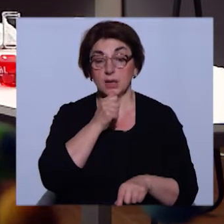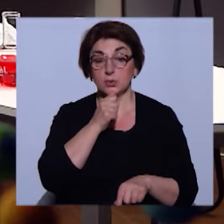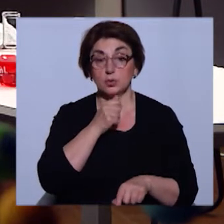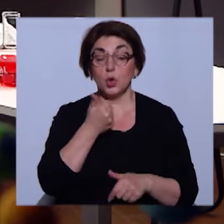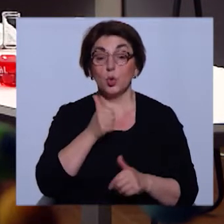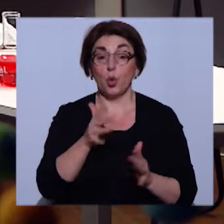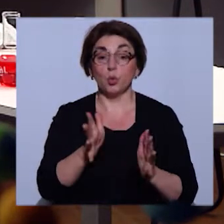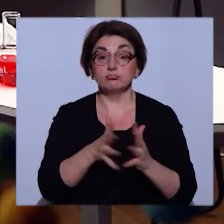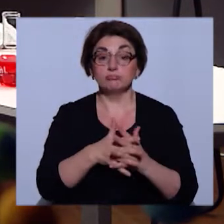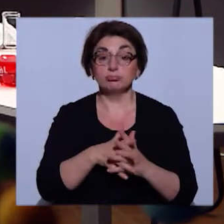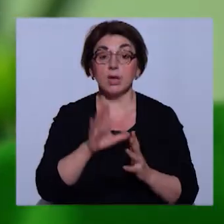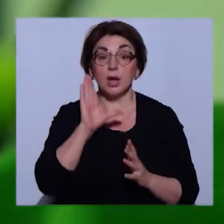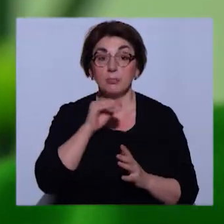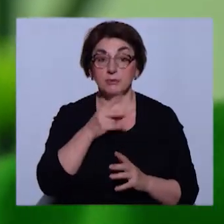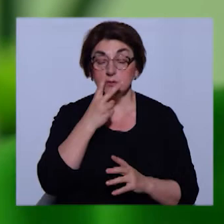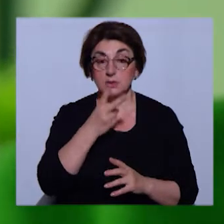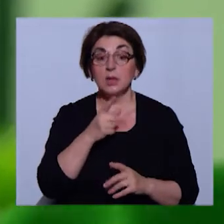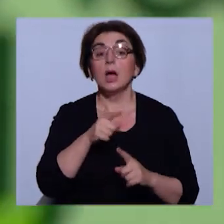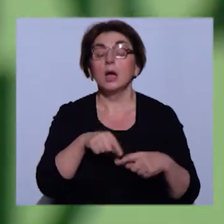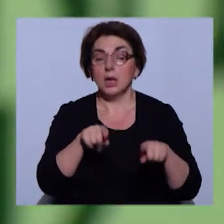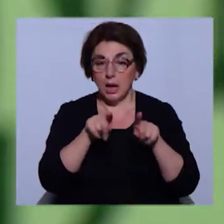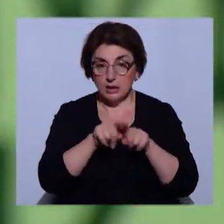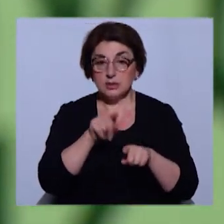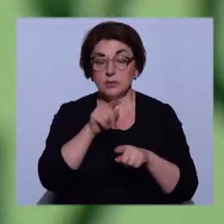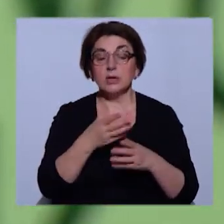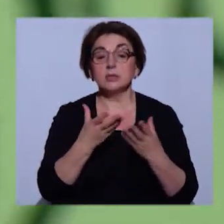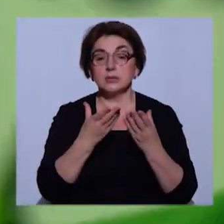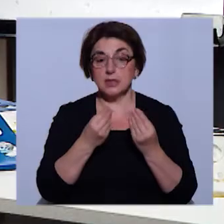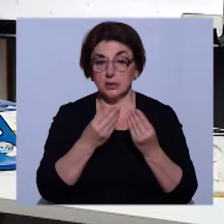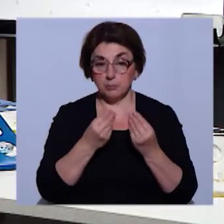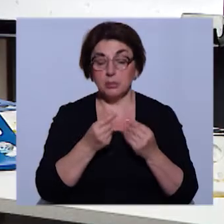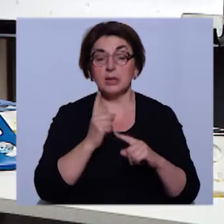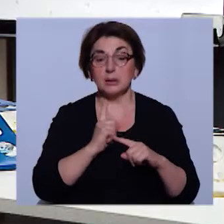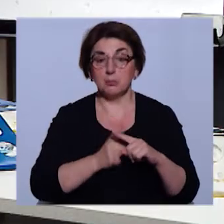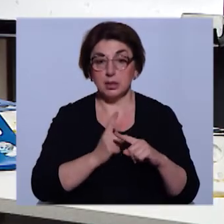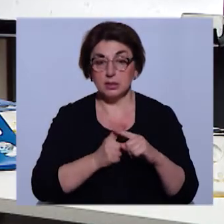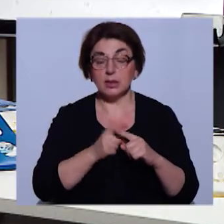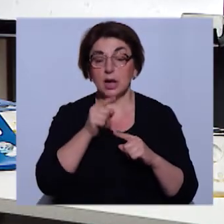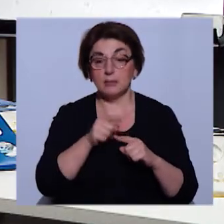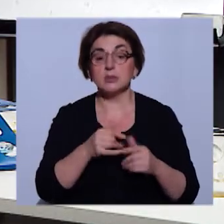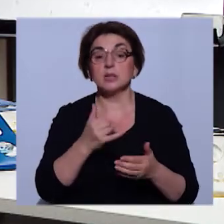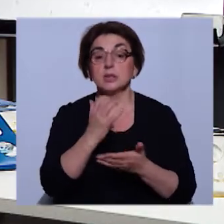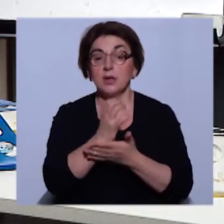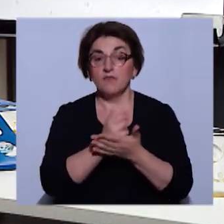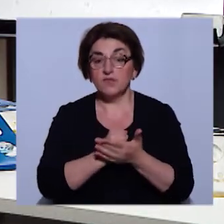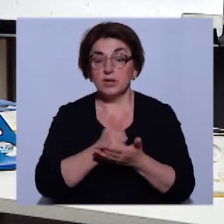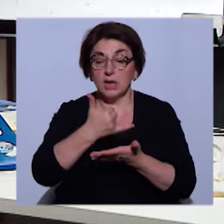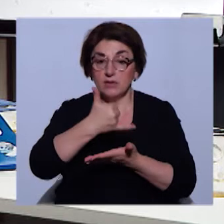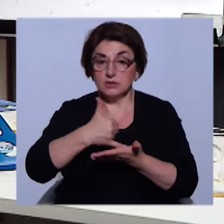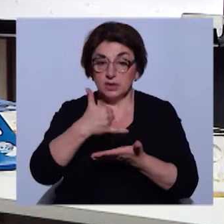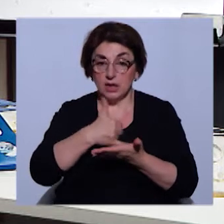რეაქციის უნარიანობისთვის. კალიუმი რბილი მეტალია, ასევე ნავთში ვინახავთ და შეუმშრალოთ